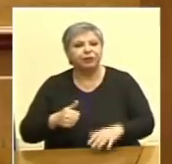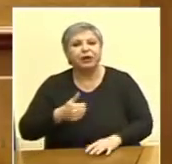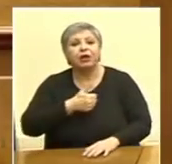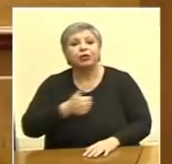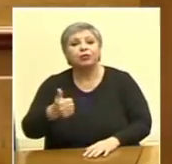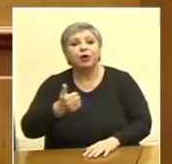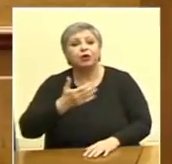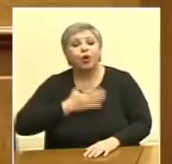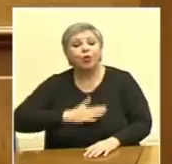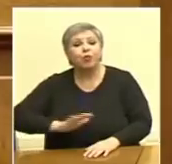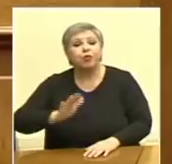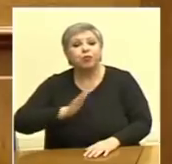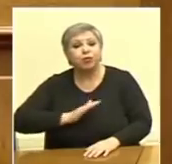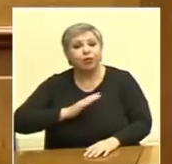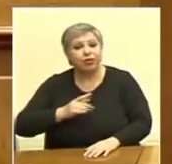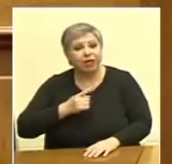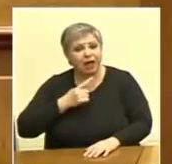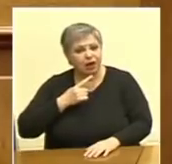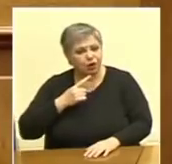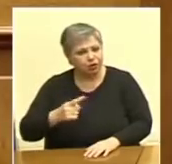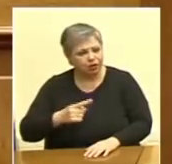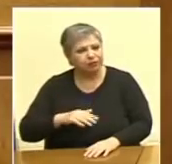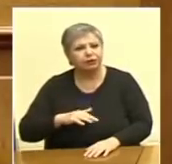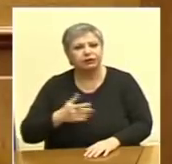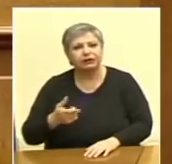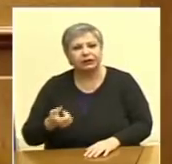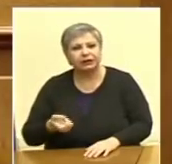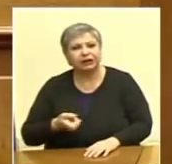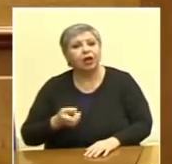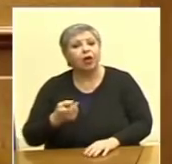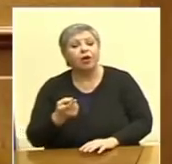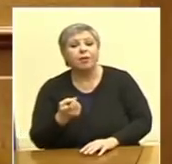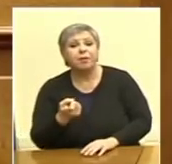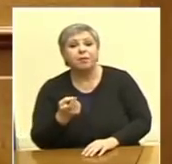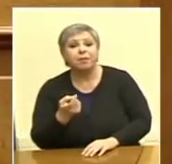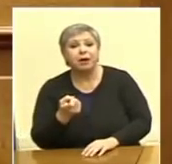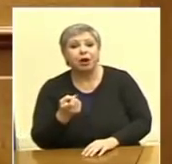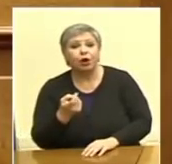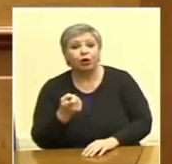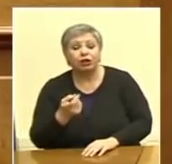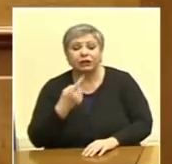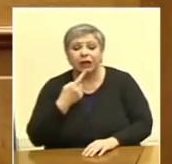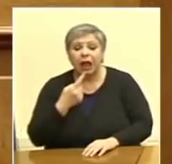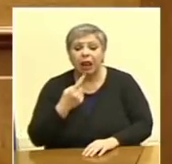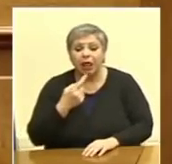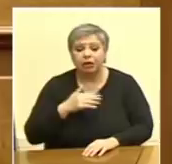στο εξαιρετικά προσβλητικό, κατά την άποψή μου, χαρακτηρισμό περί παροχολογίας.